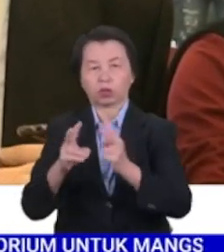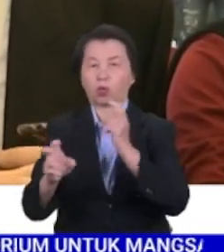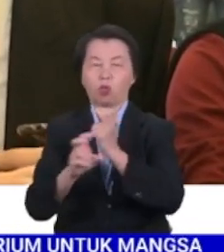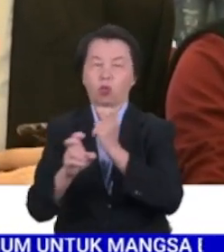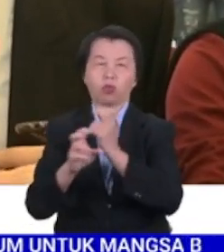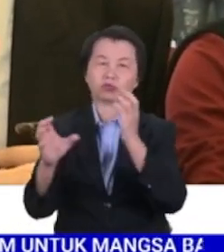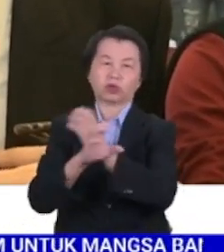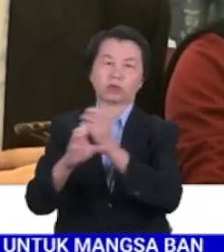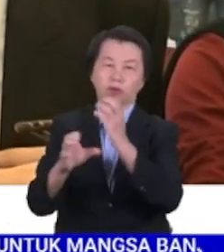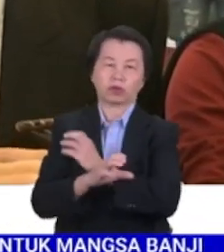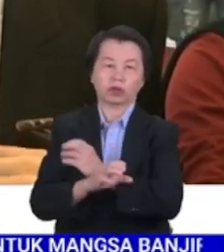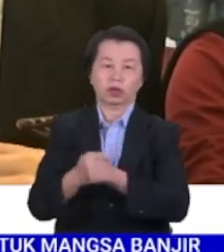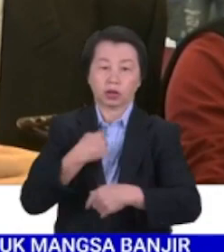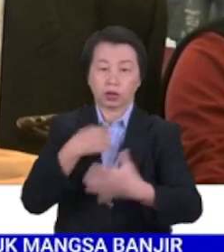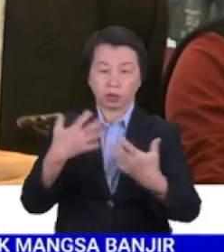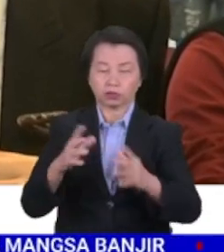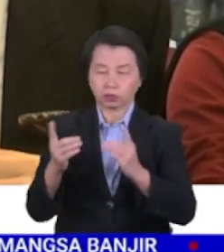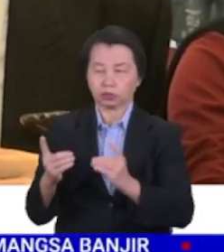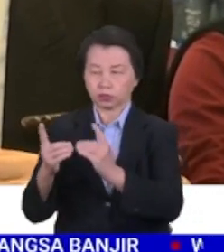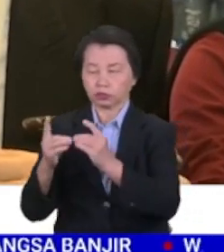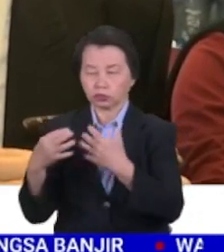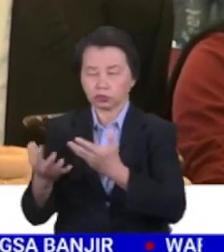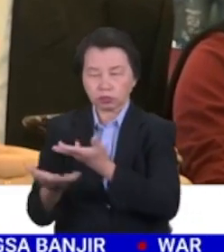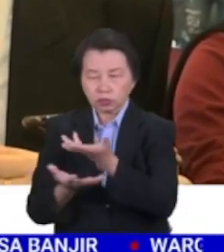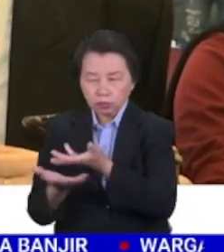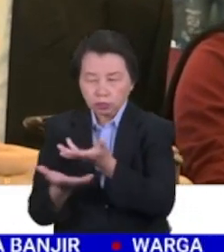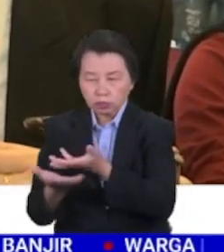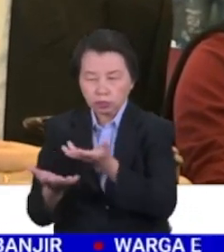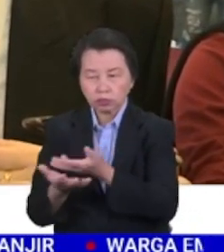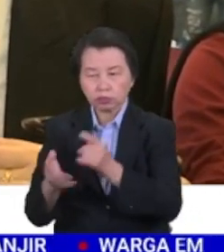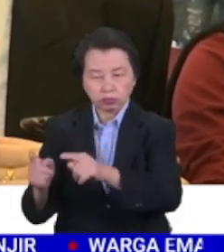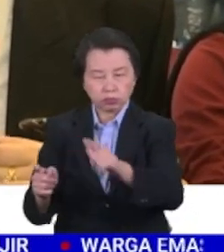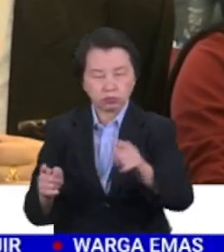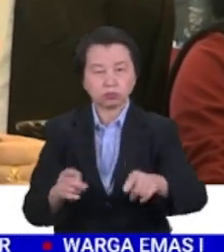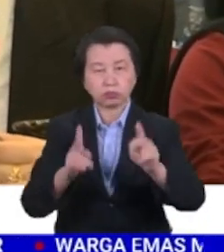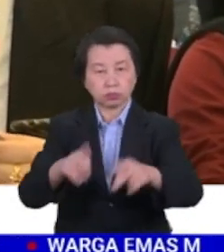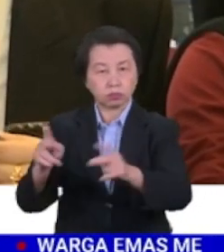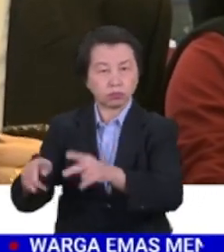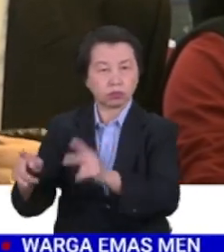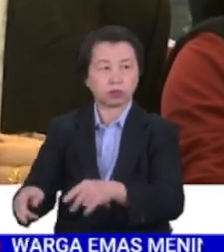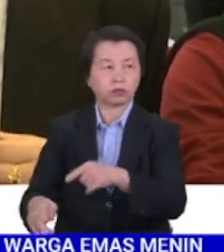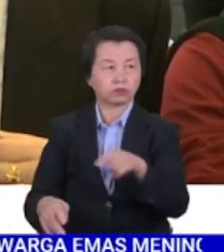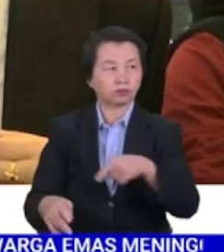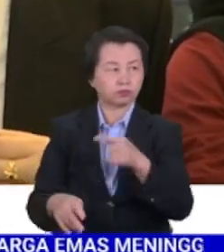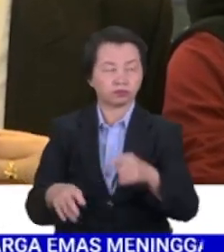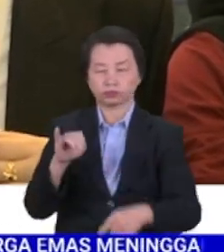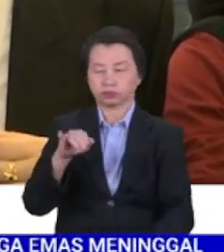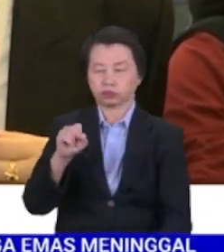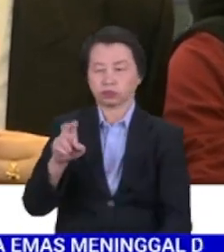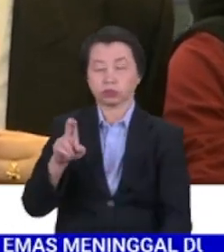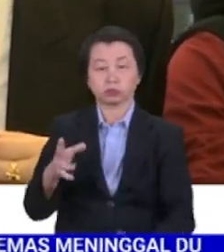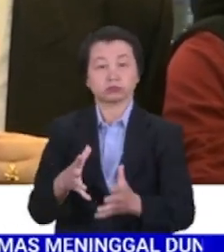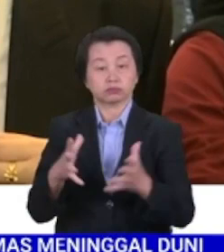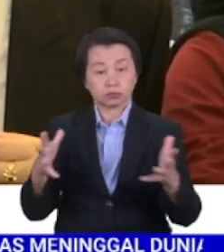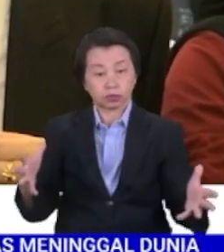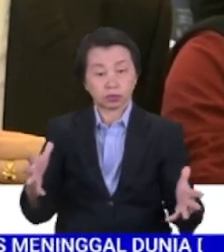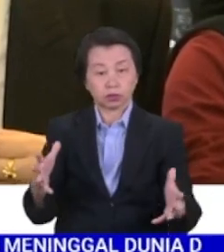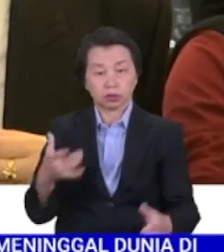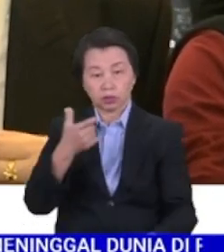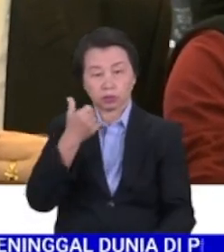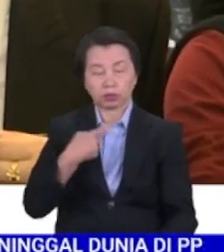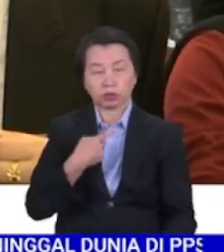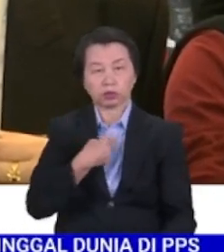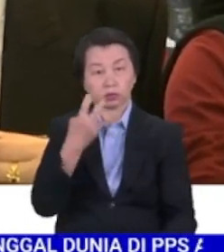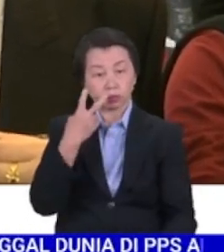ini. Saya telah bertemu dan berbincang dengan pelbagai pihak. Ini satu isu yang besar kerana